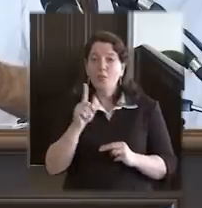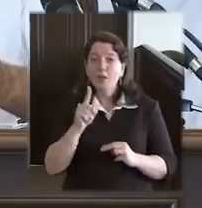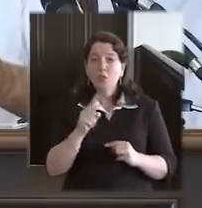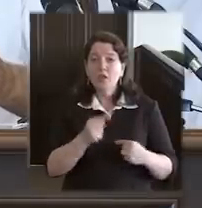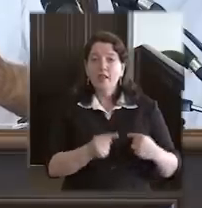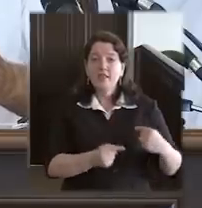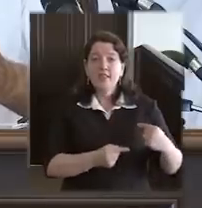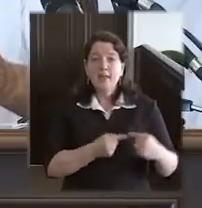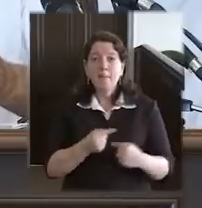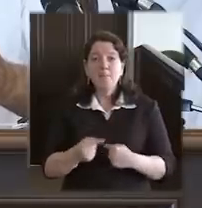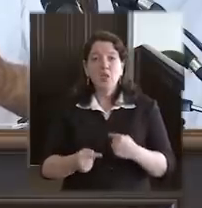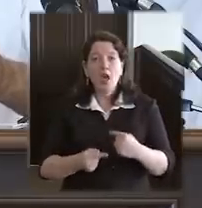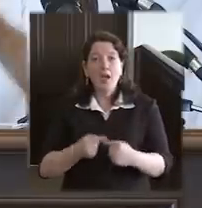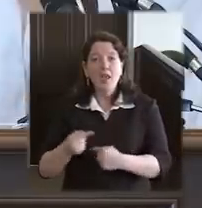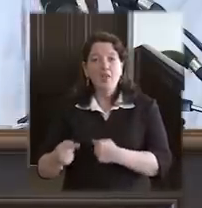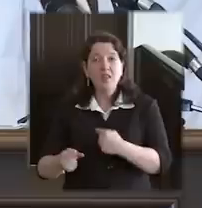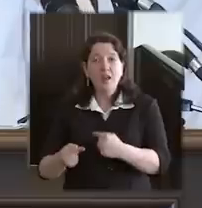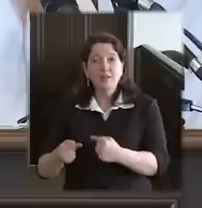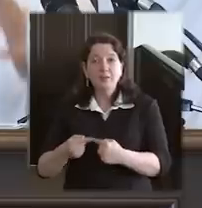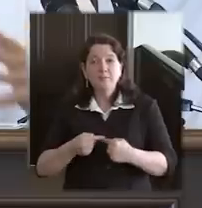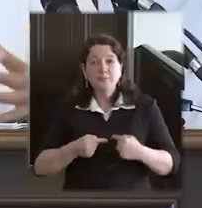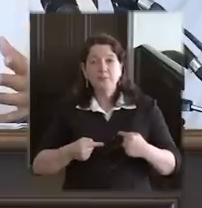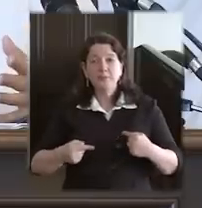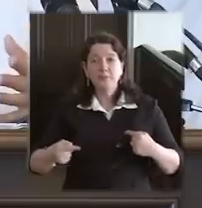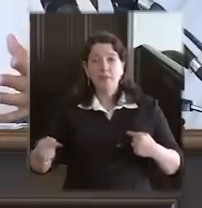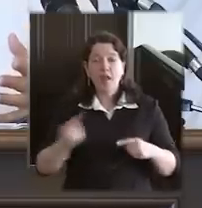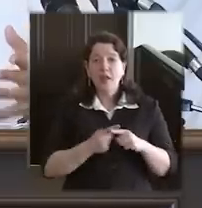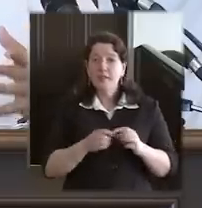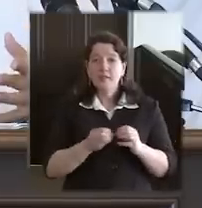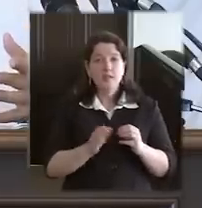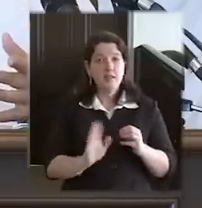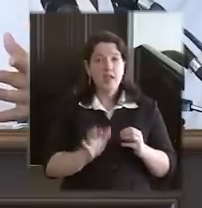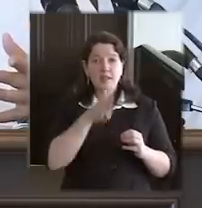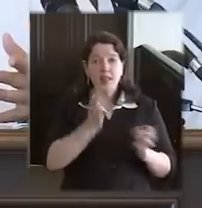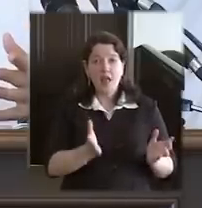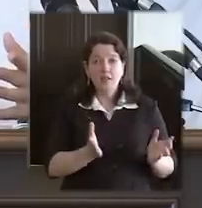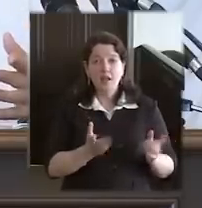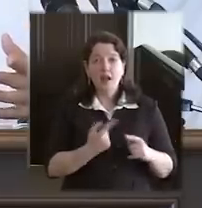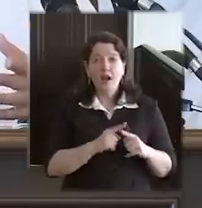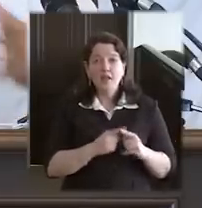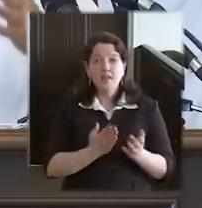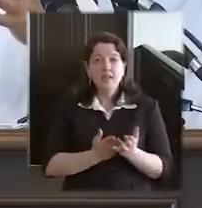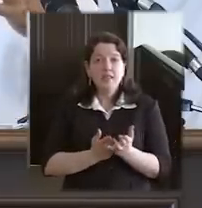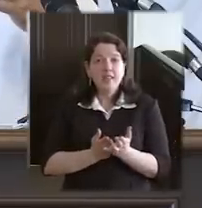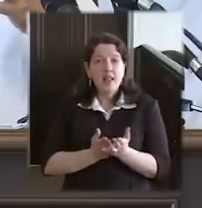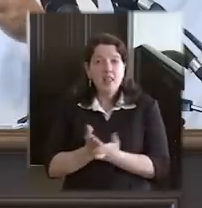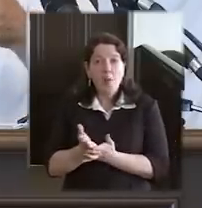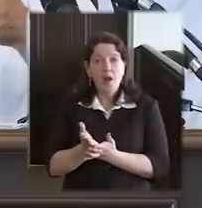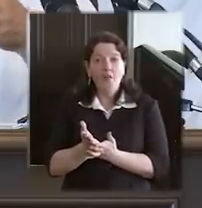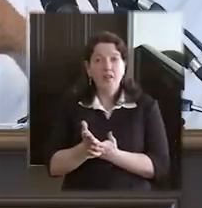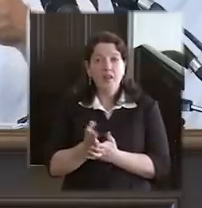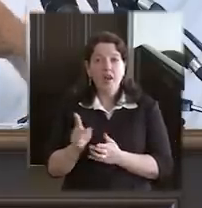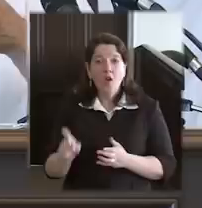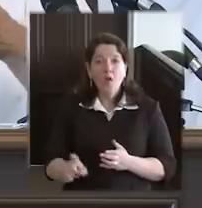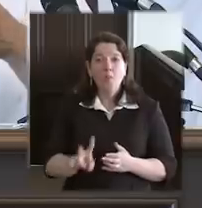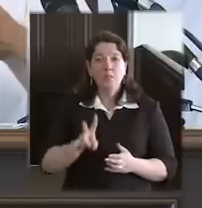непрерывно идет, непрерывно, это же не десятилетие, уже столетие идет